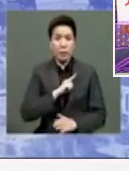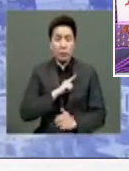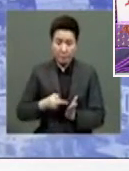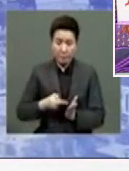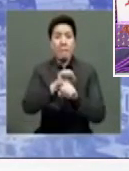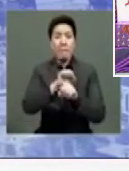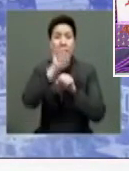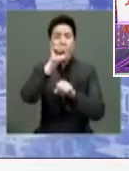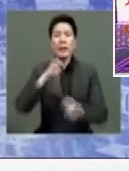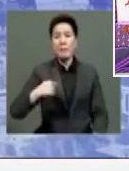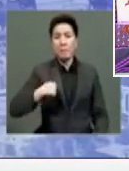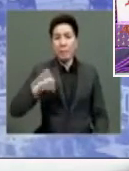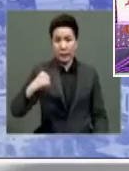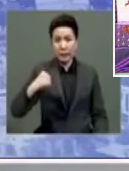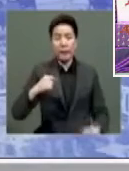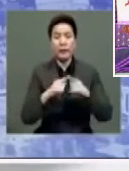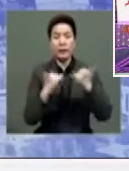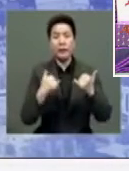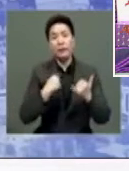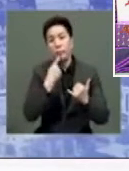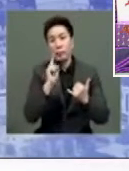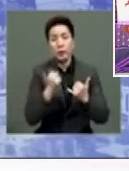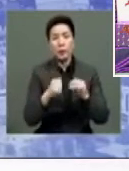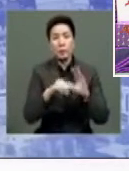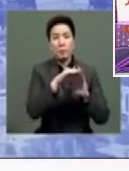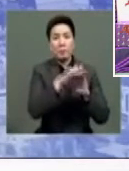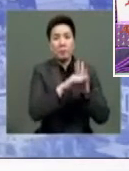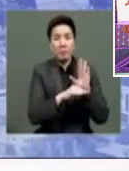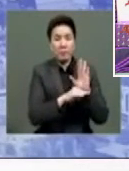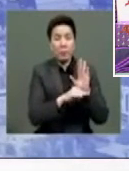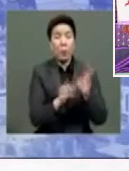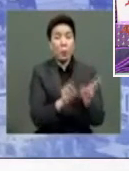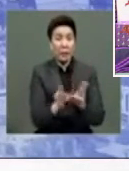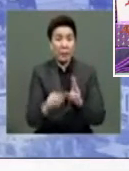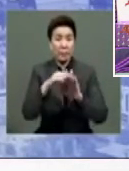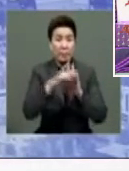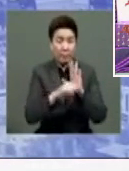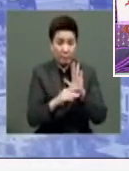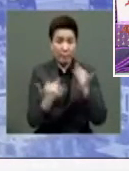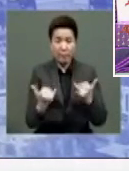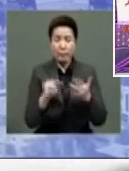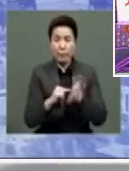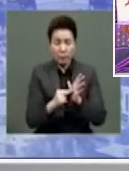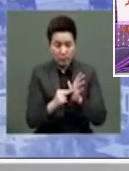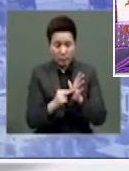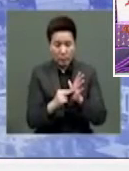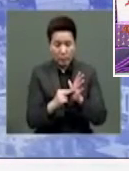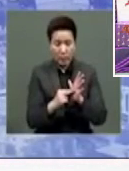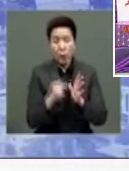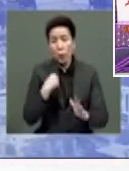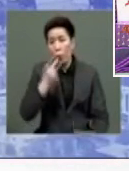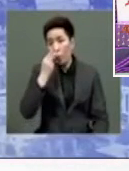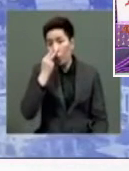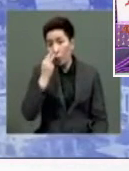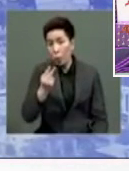มือขอความร่วมมือในการชะลอการเดินทางข้ามเขตแต่ไม่ได้งดไม่ได้ให้หยุดการเดินทางผู้มีธุระจำเป็น